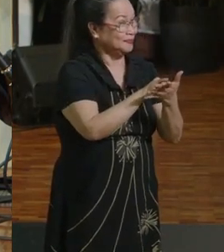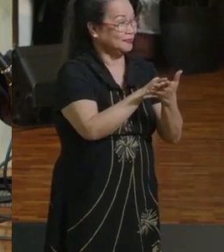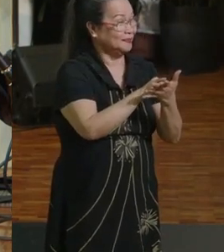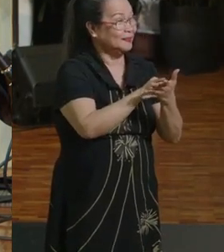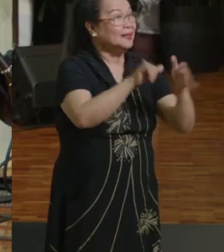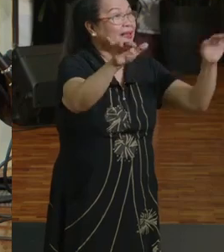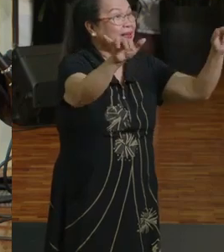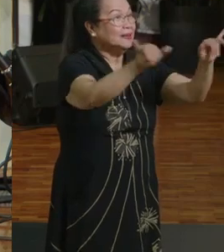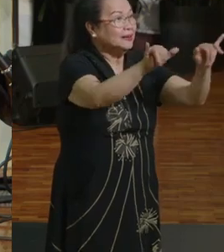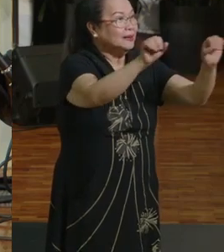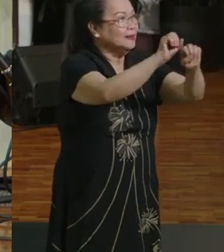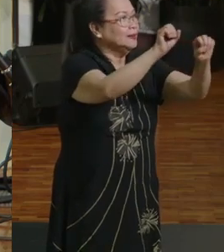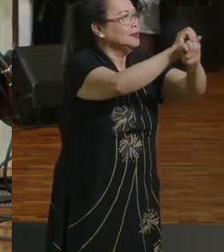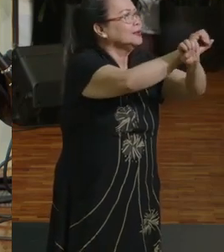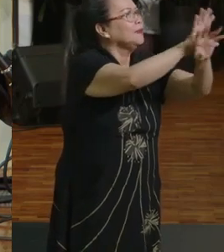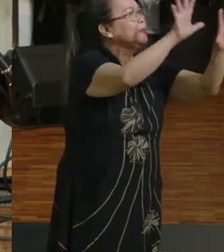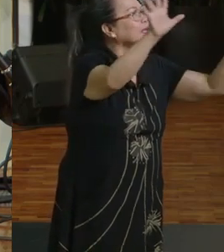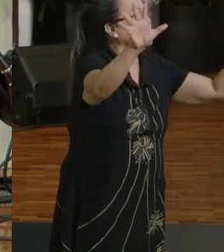parang malinaw